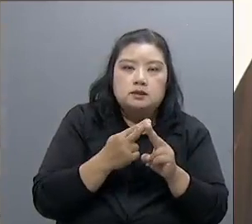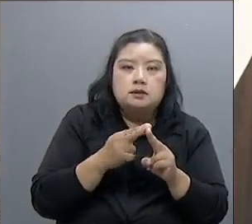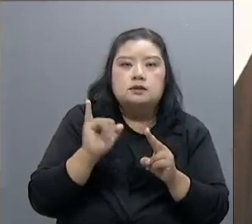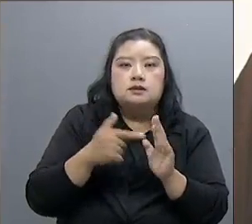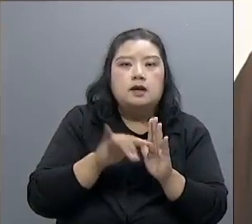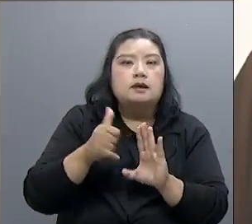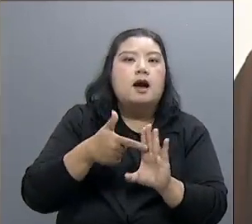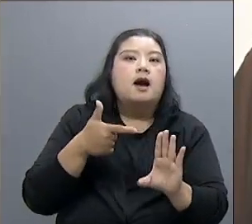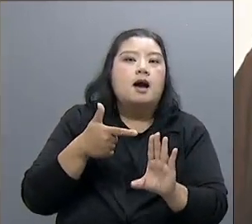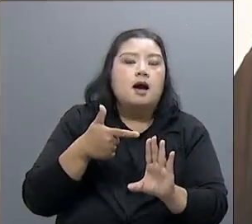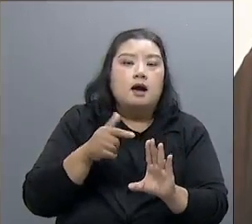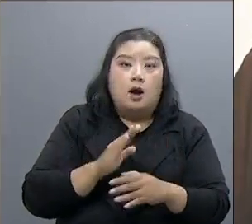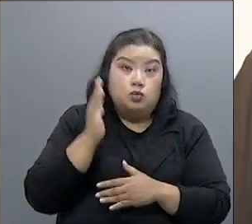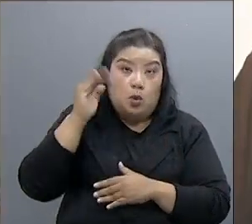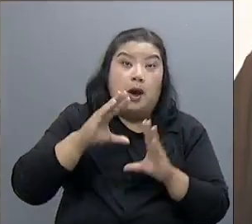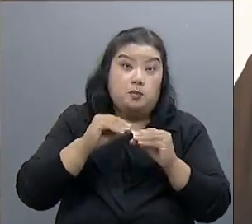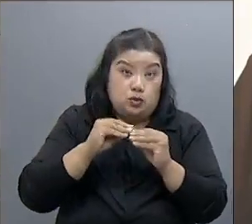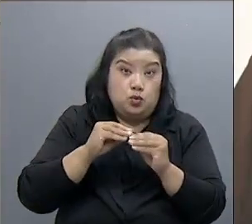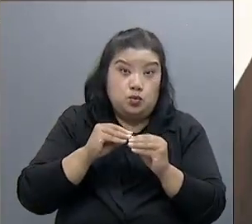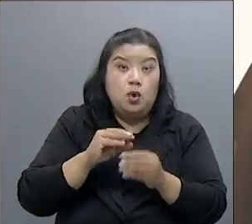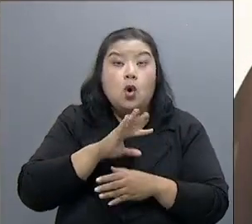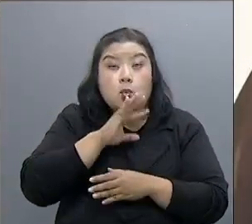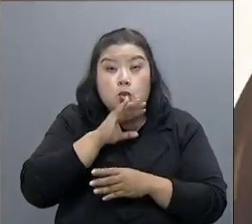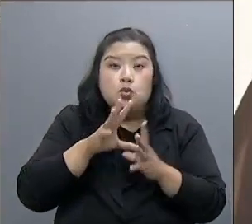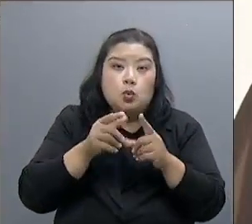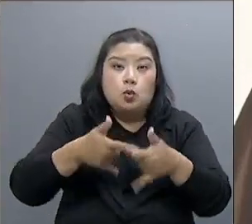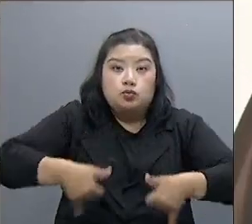าการประชุมพิกบอร์ดช่วงบ่ายนี้จะต้อง